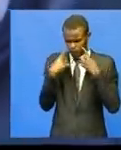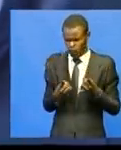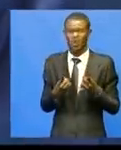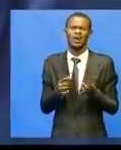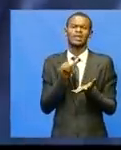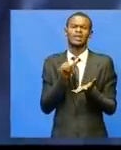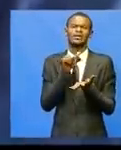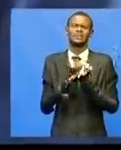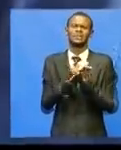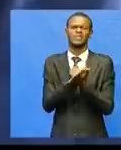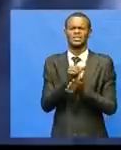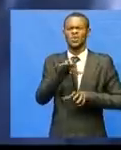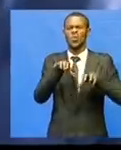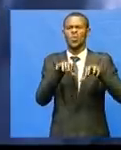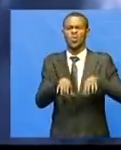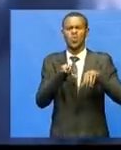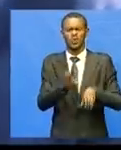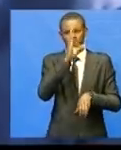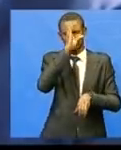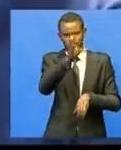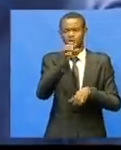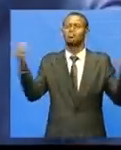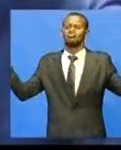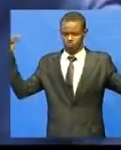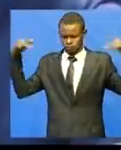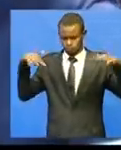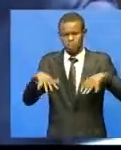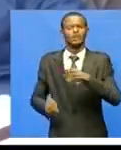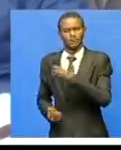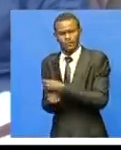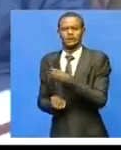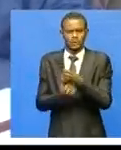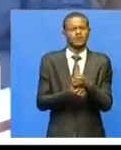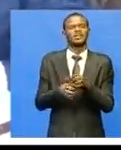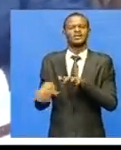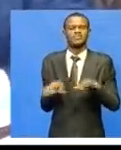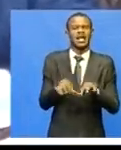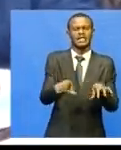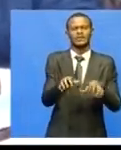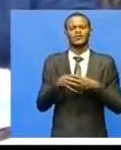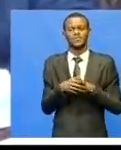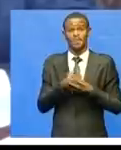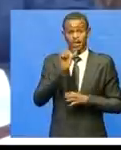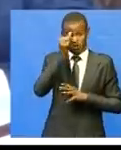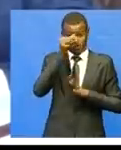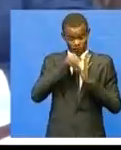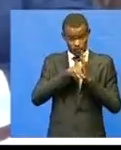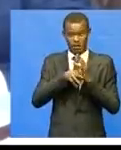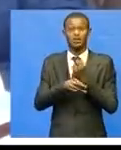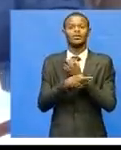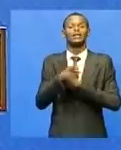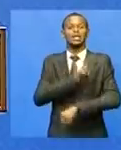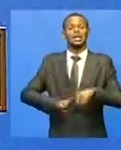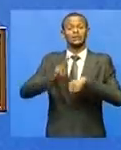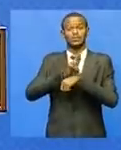Fonds monétaire international à l'issue des revues programmées. Le gouvernement de la République entend